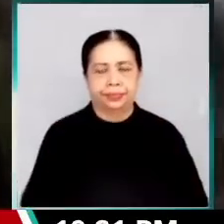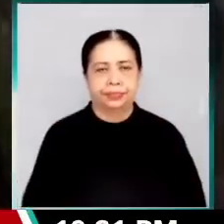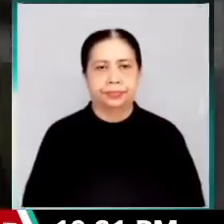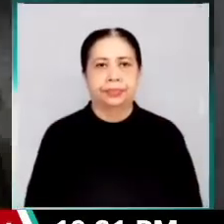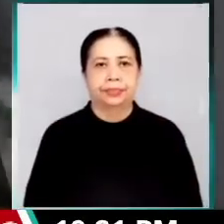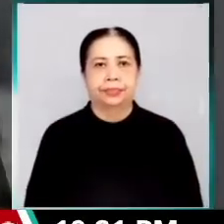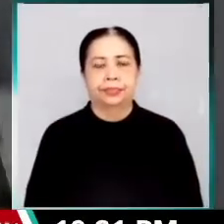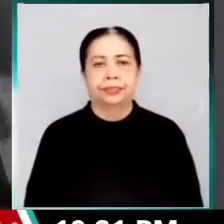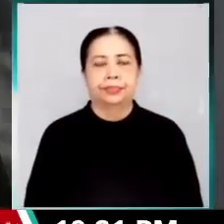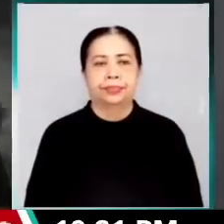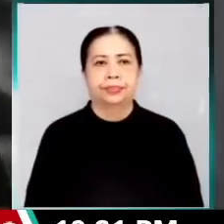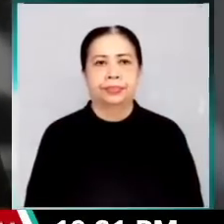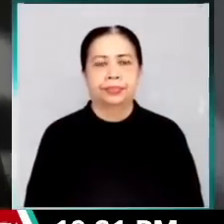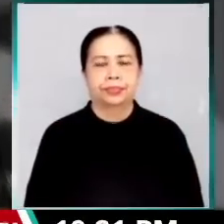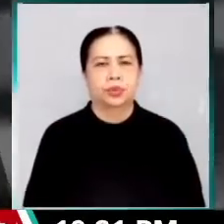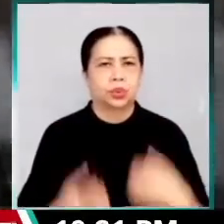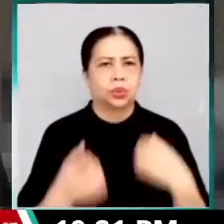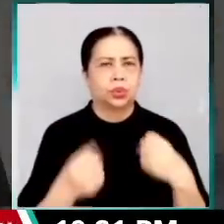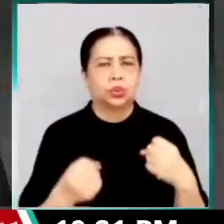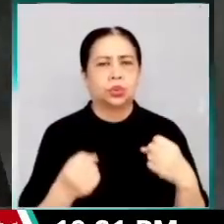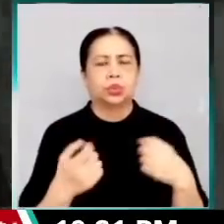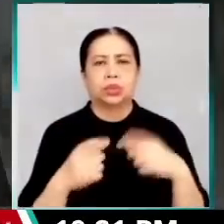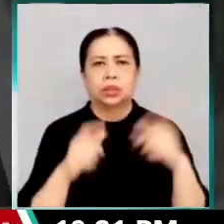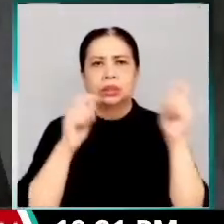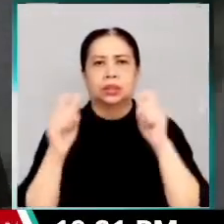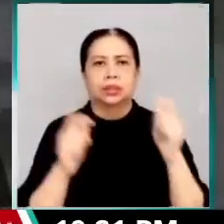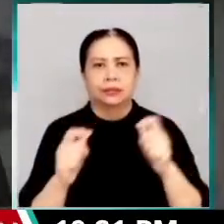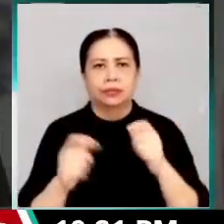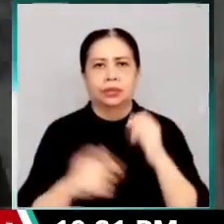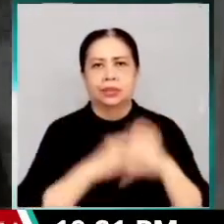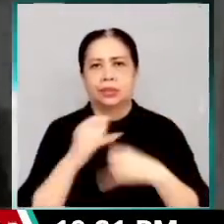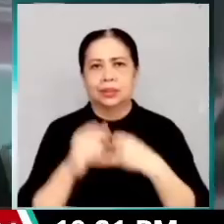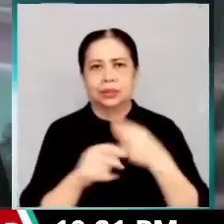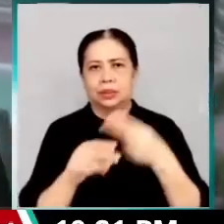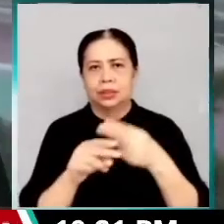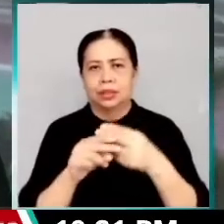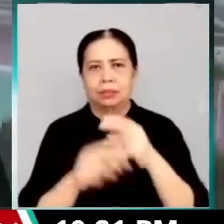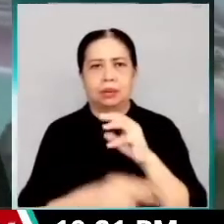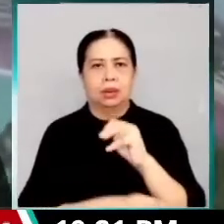Ang pagsik ng super typhoon na may international name na Mawar.